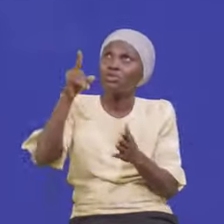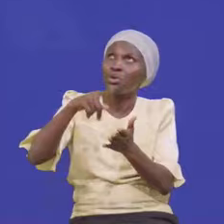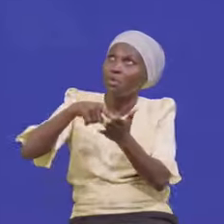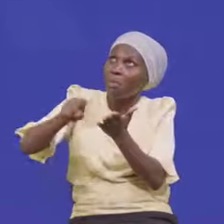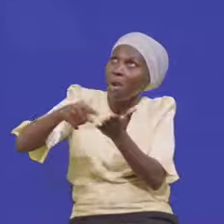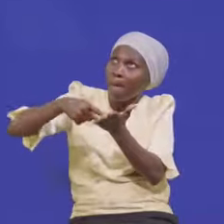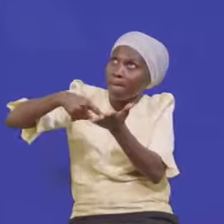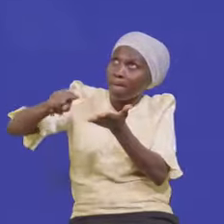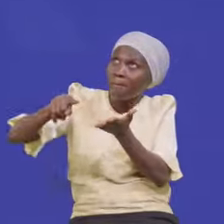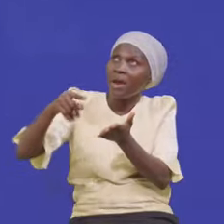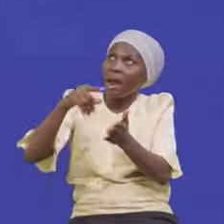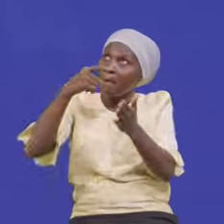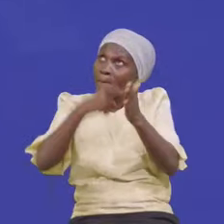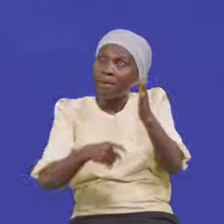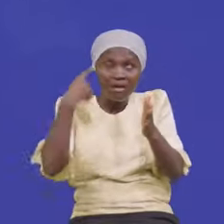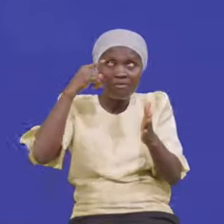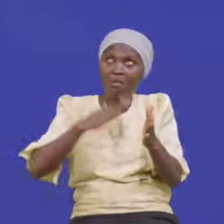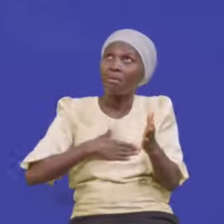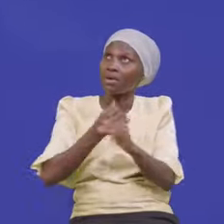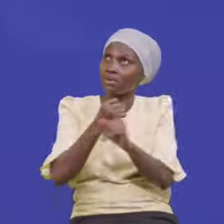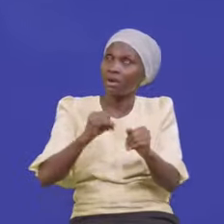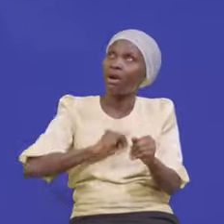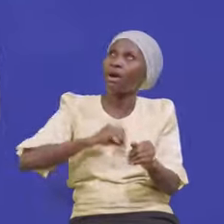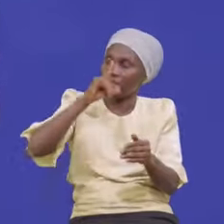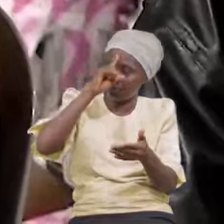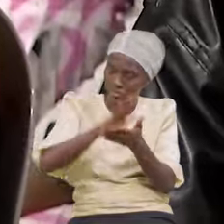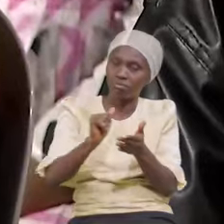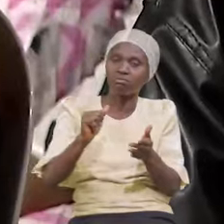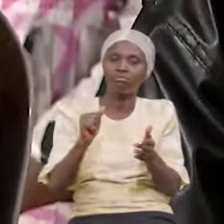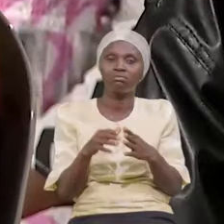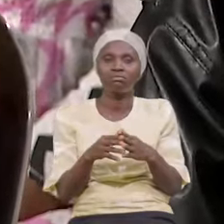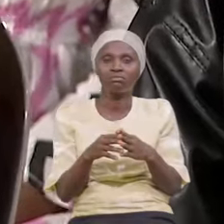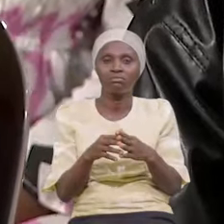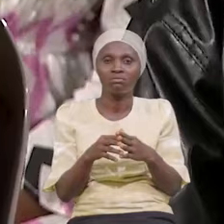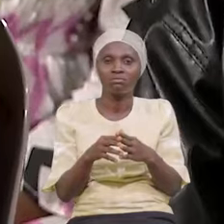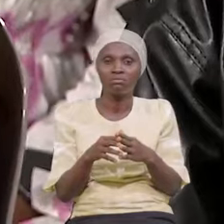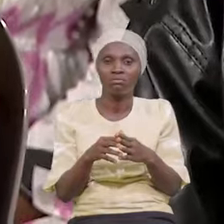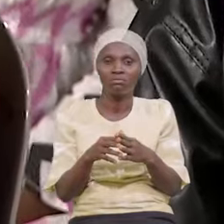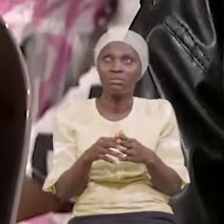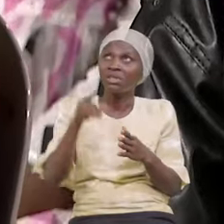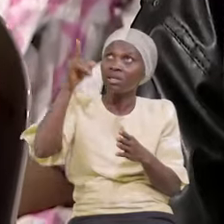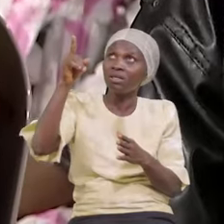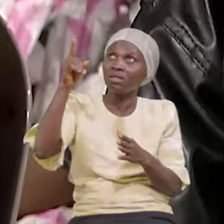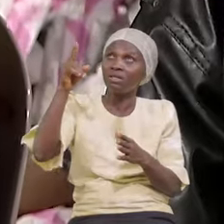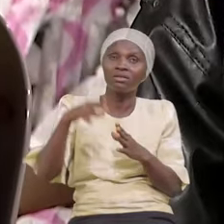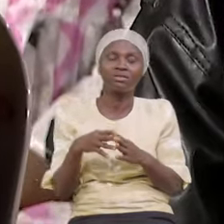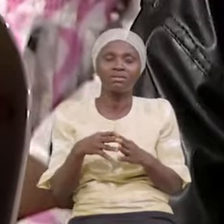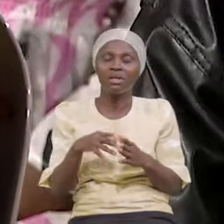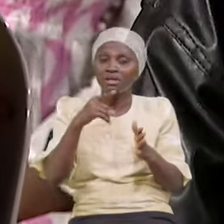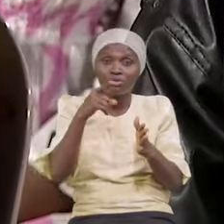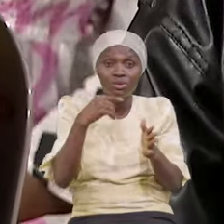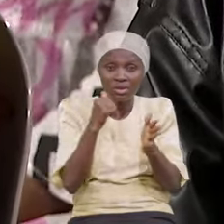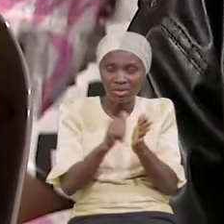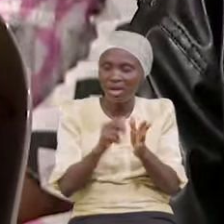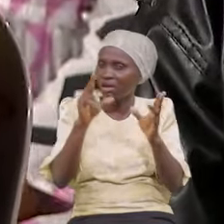the price for my salvation. మీరు నా రక్షణ కోసం వెలవిచ్చించారని నమ్మితే there is nothing else I need to do. నేను ఇక